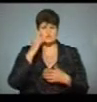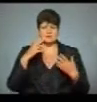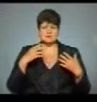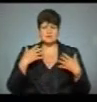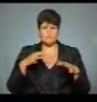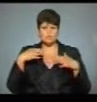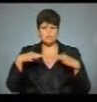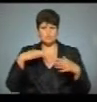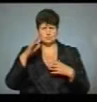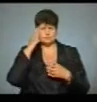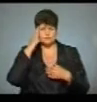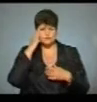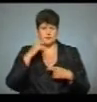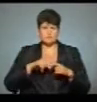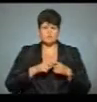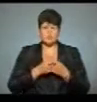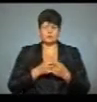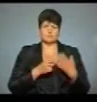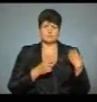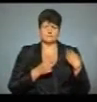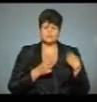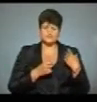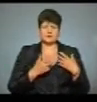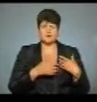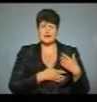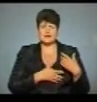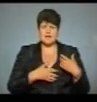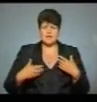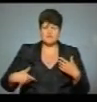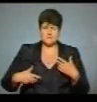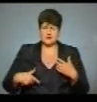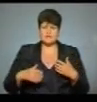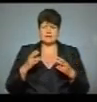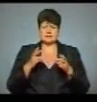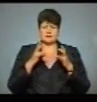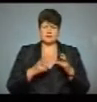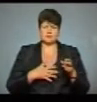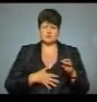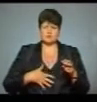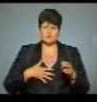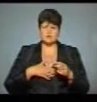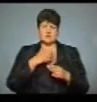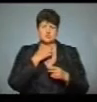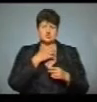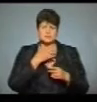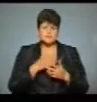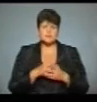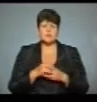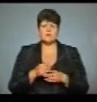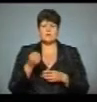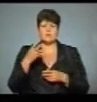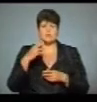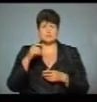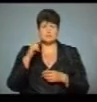струс головного мозку, перелом лівої ключиці, перелом ребер справа, травма живота, забій шийного відділу. 15-річного